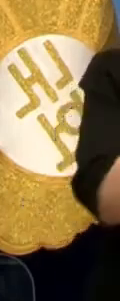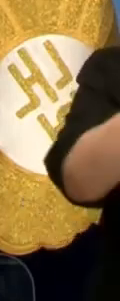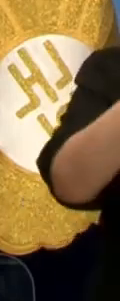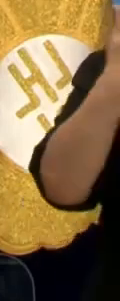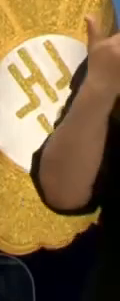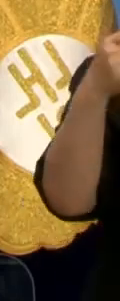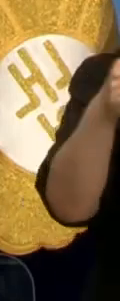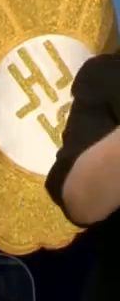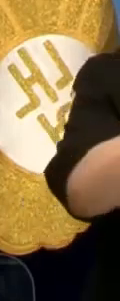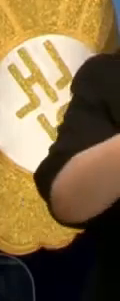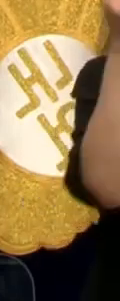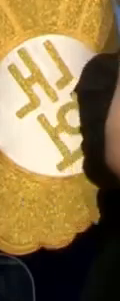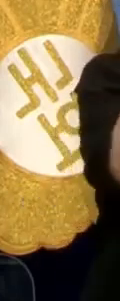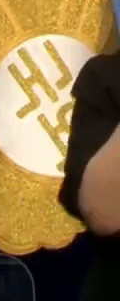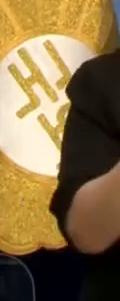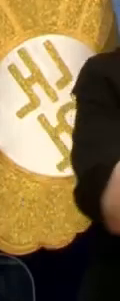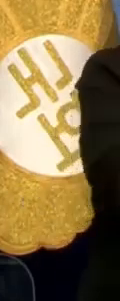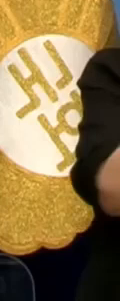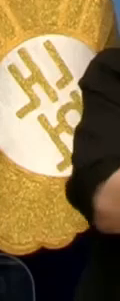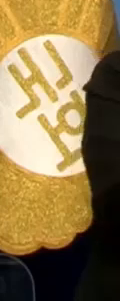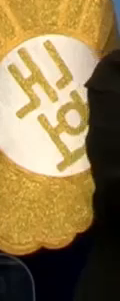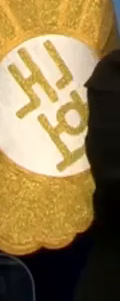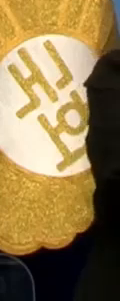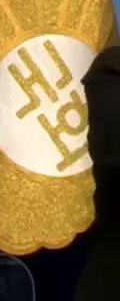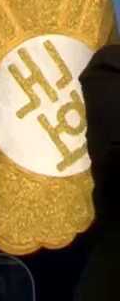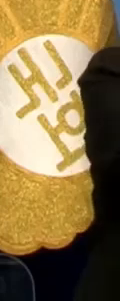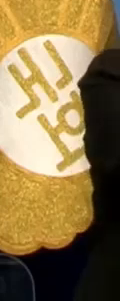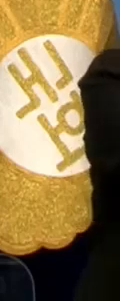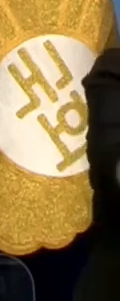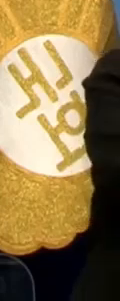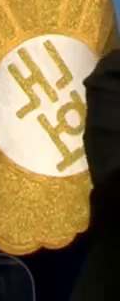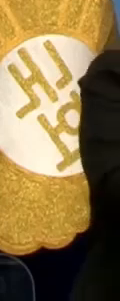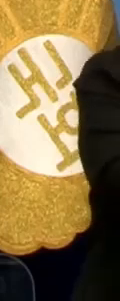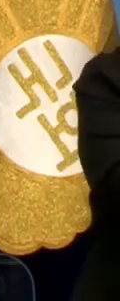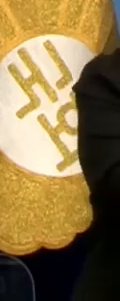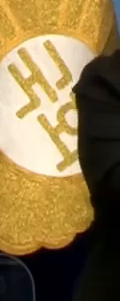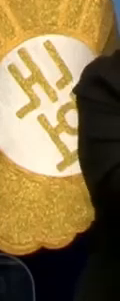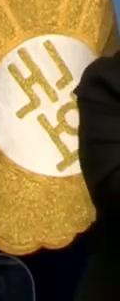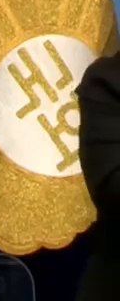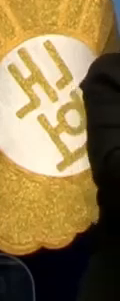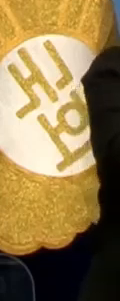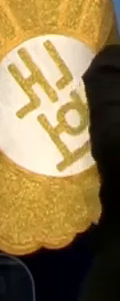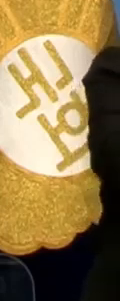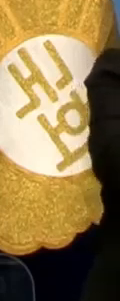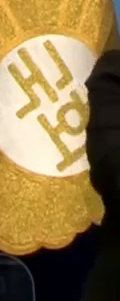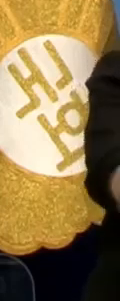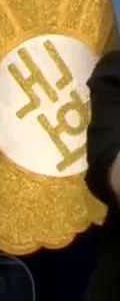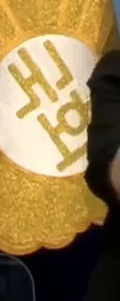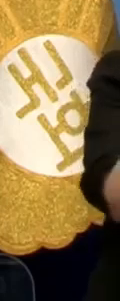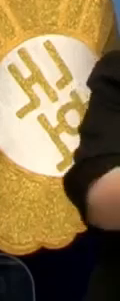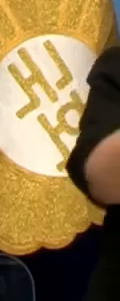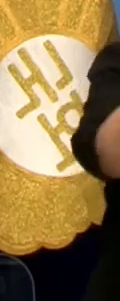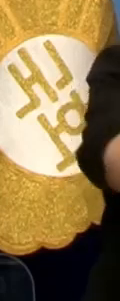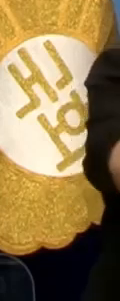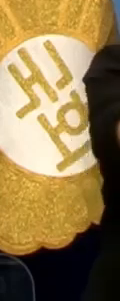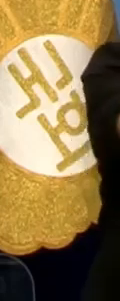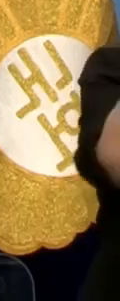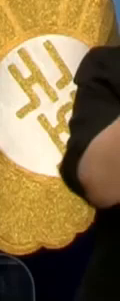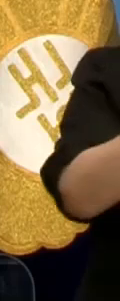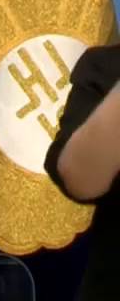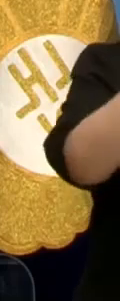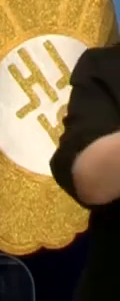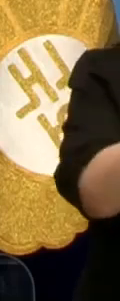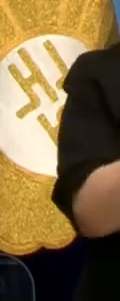보편 기본소득 외에 2023년부터 즉시 연 100만 원을 청년 기본소득으로